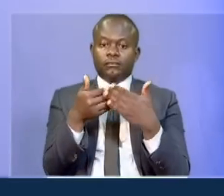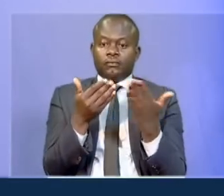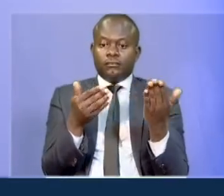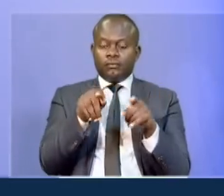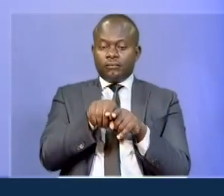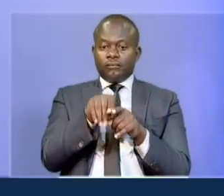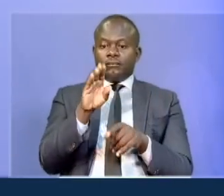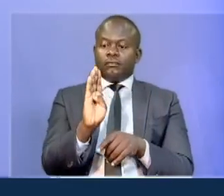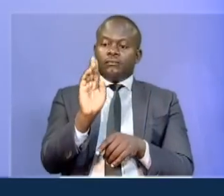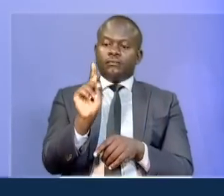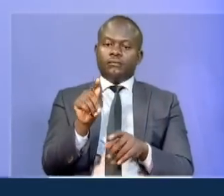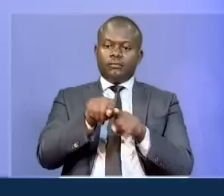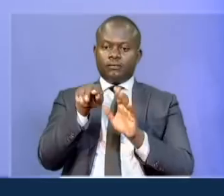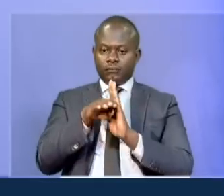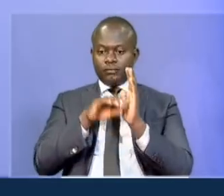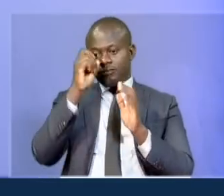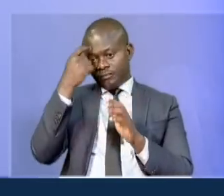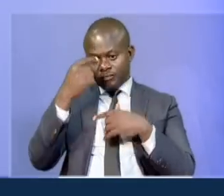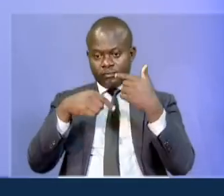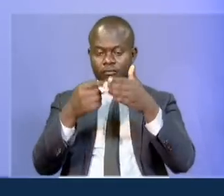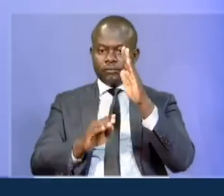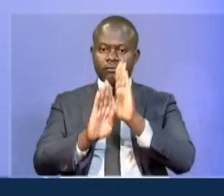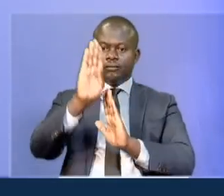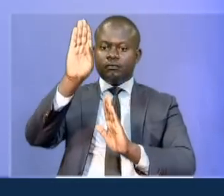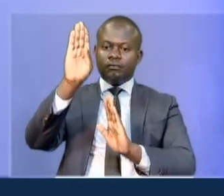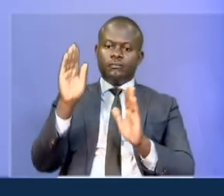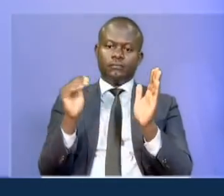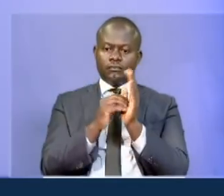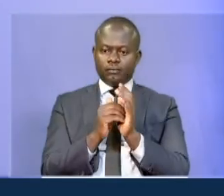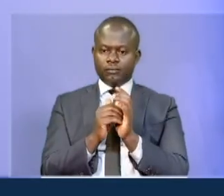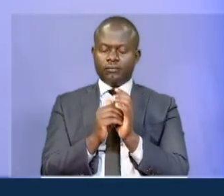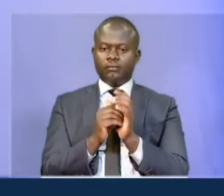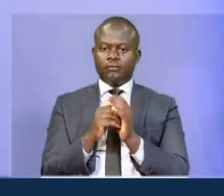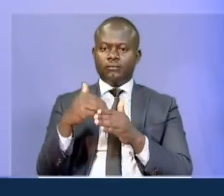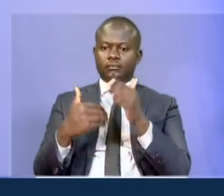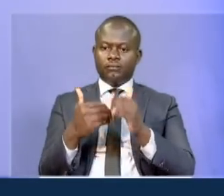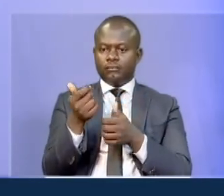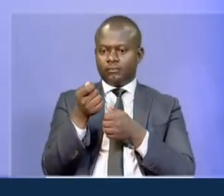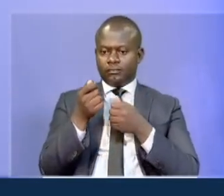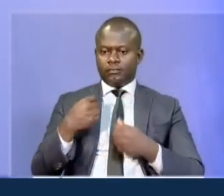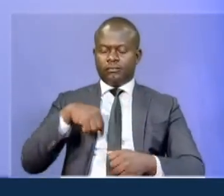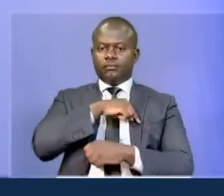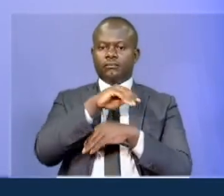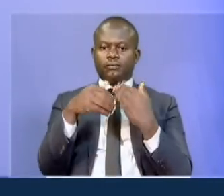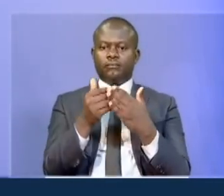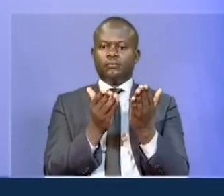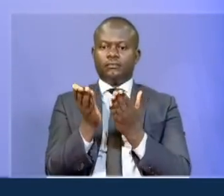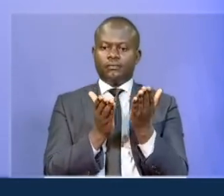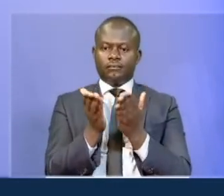imeze nka gahunda ya Leta yo gukomeza gutera imbere kandi kwegeza abakiriya bacu